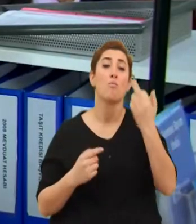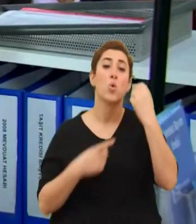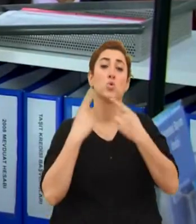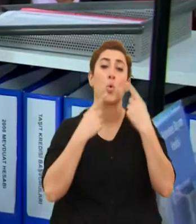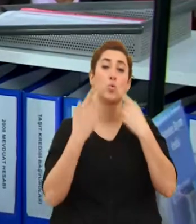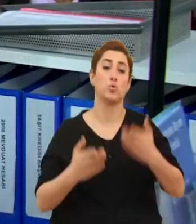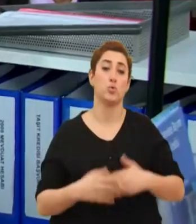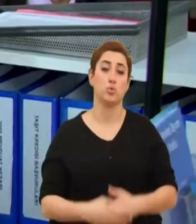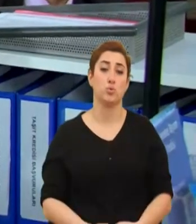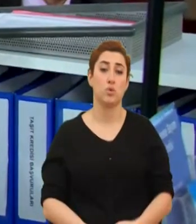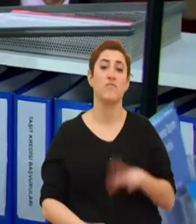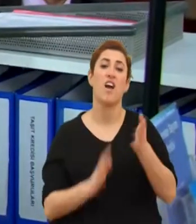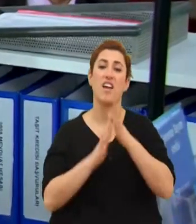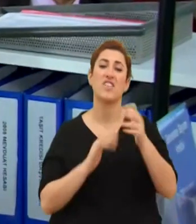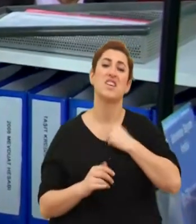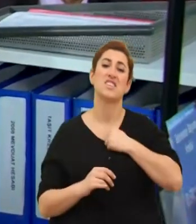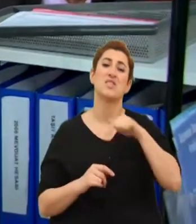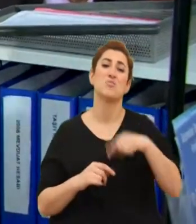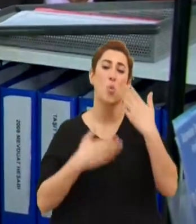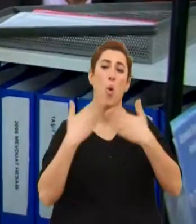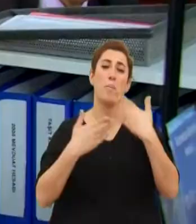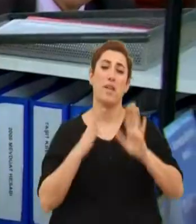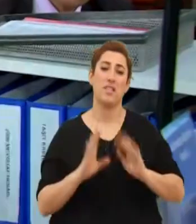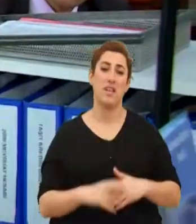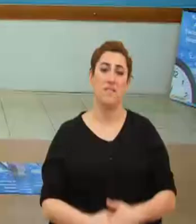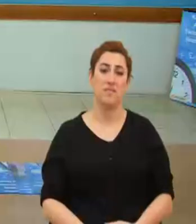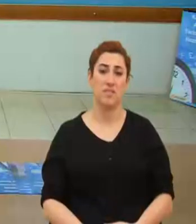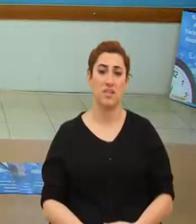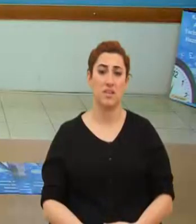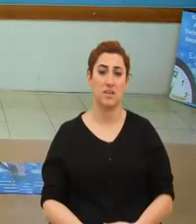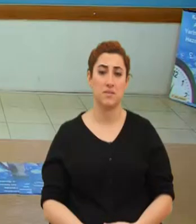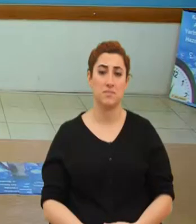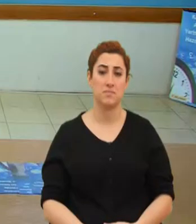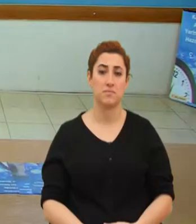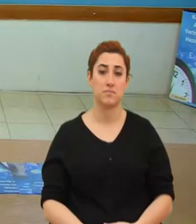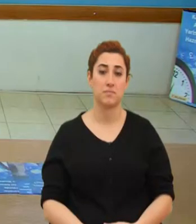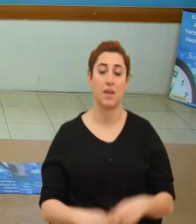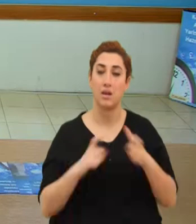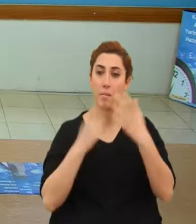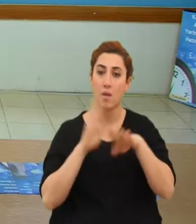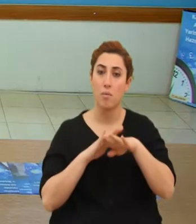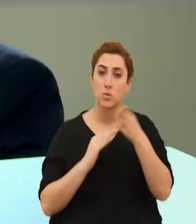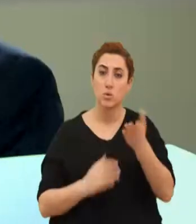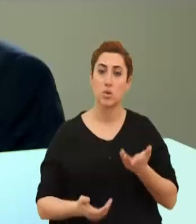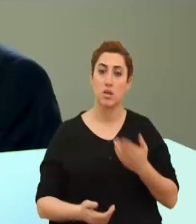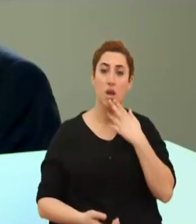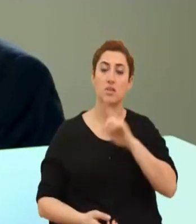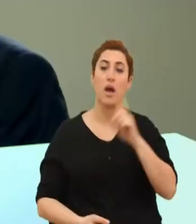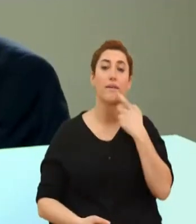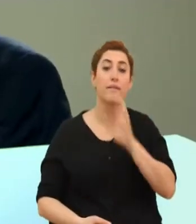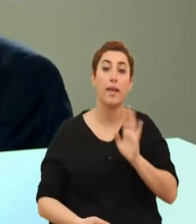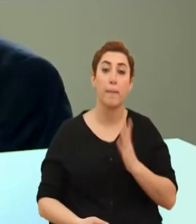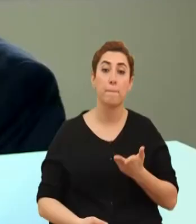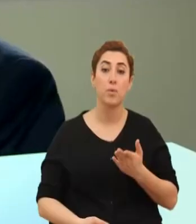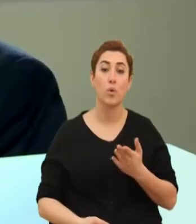boş konuşuyorsun. Ya yeter, sıkıldım artık bu muhabbetten. Kalktı. Erdem, oğlum ne yapıyorsun sen ya? Kız hayır demiyor